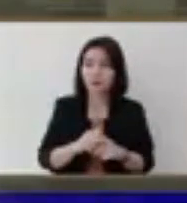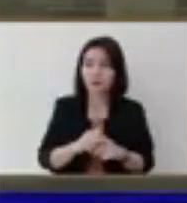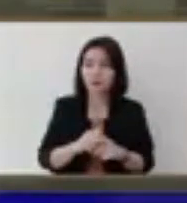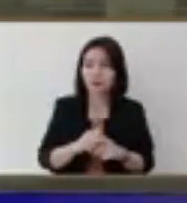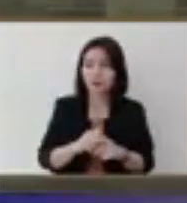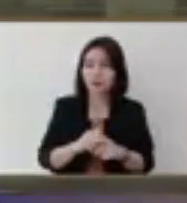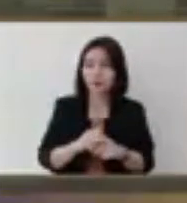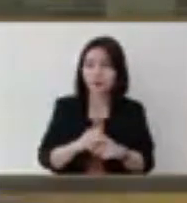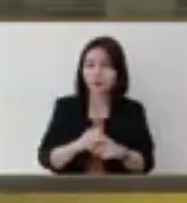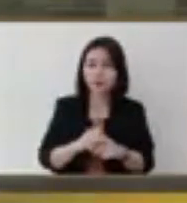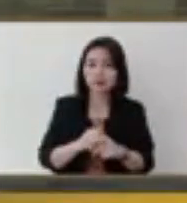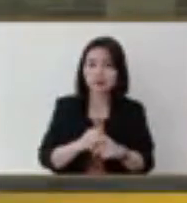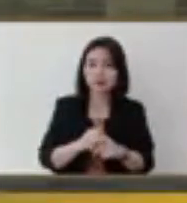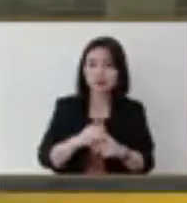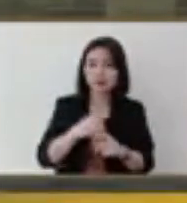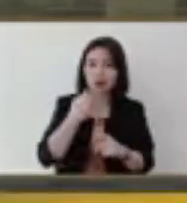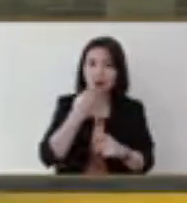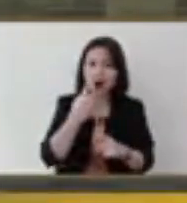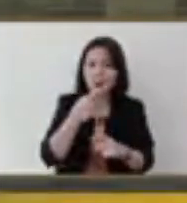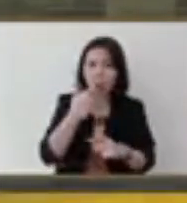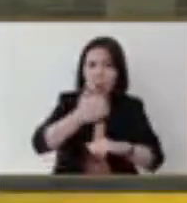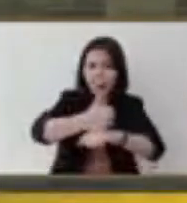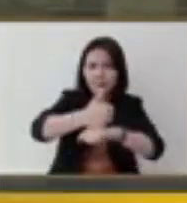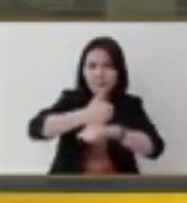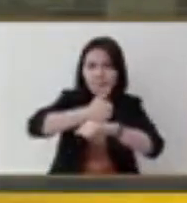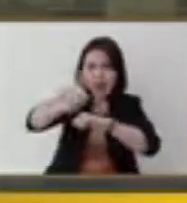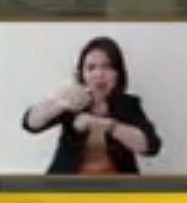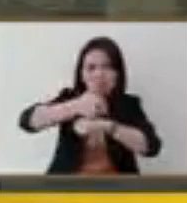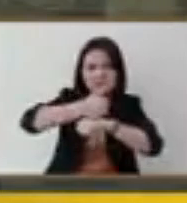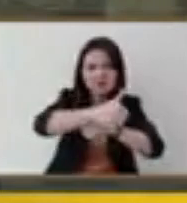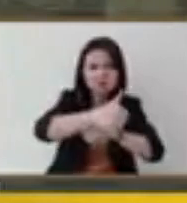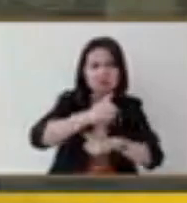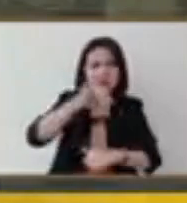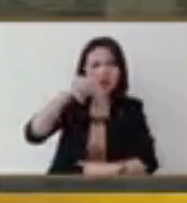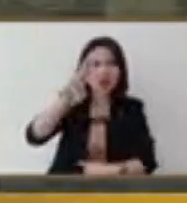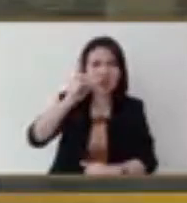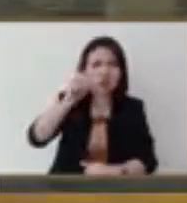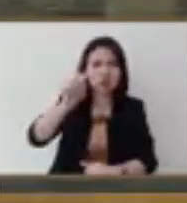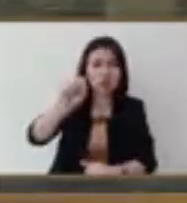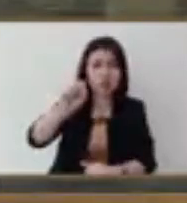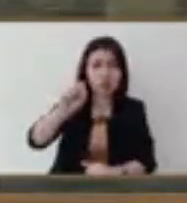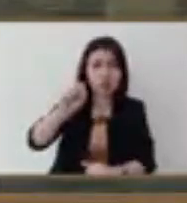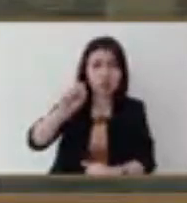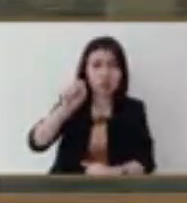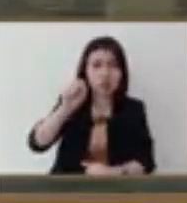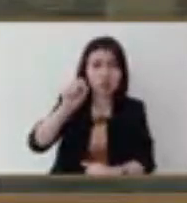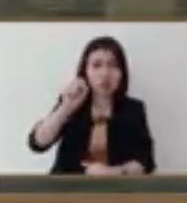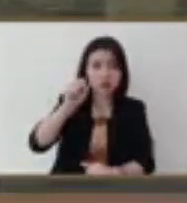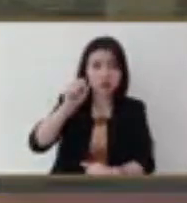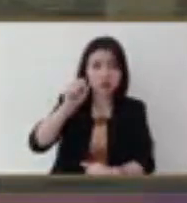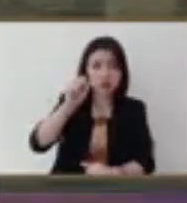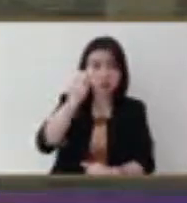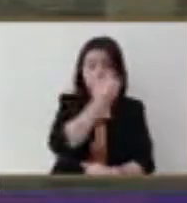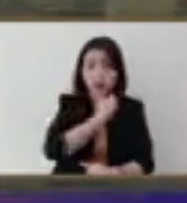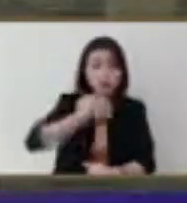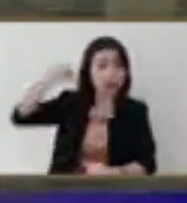sinong sisisihin ni Judas? Ang Panginoong Hesukristo? Yung mga apostles? Nasamantalang kung anong ginagawa ng